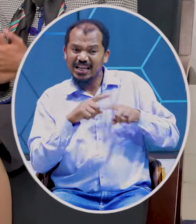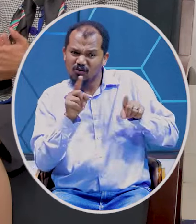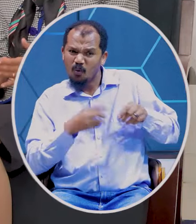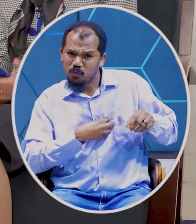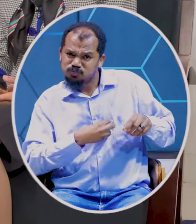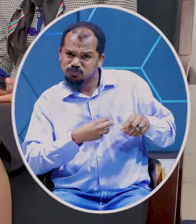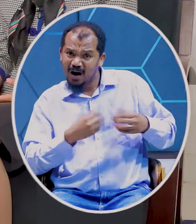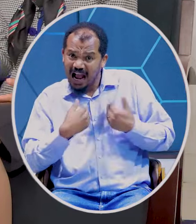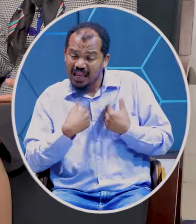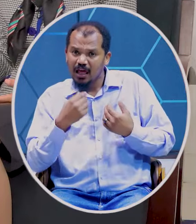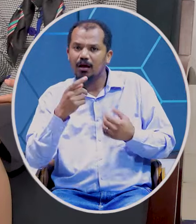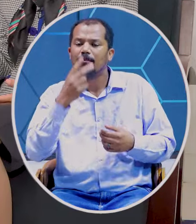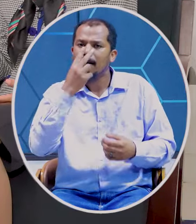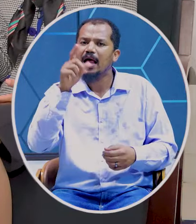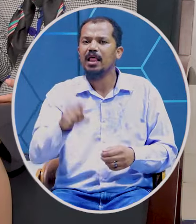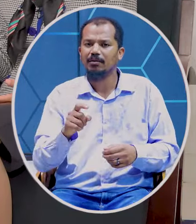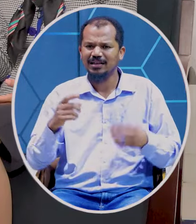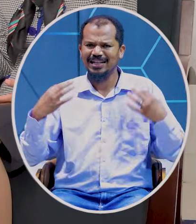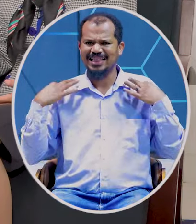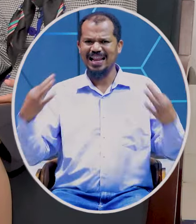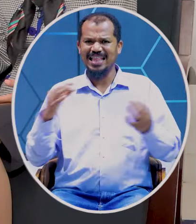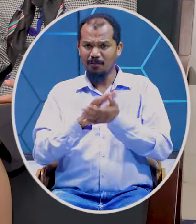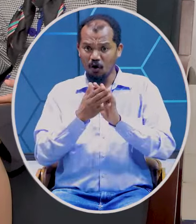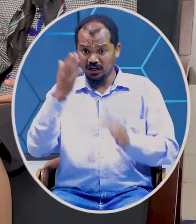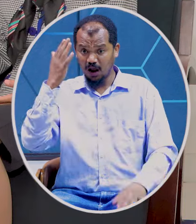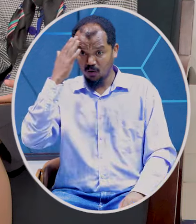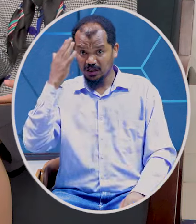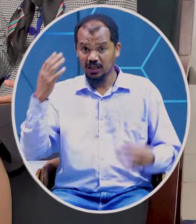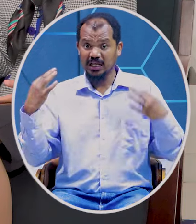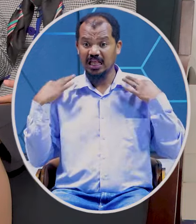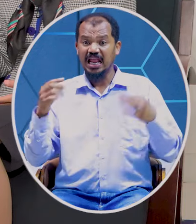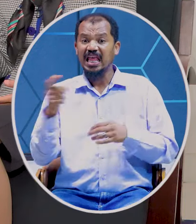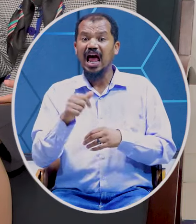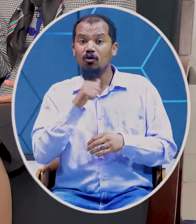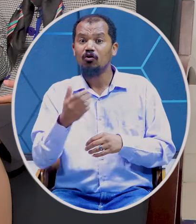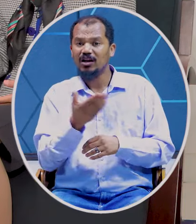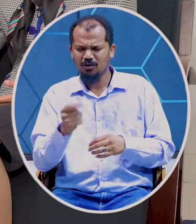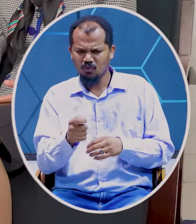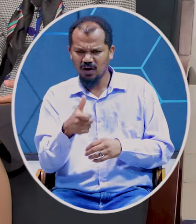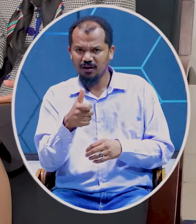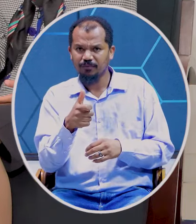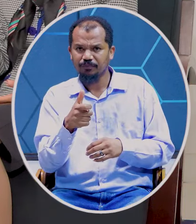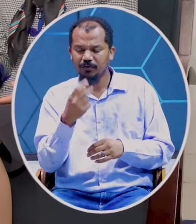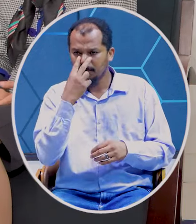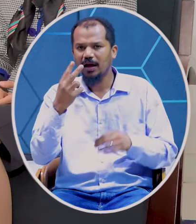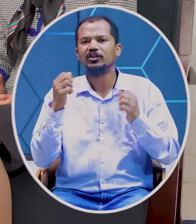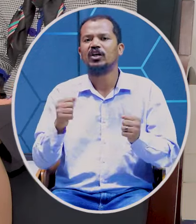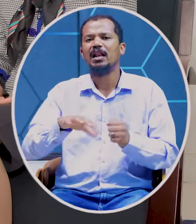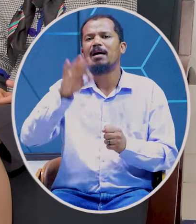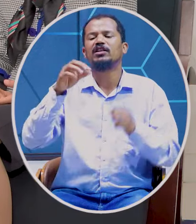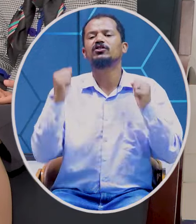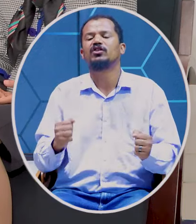ምናደርገው። የተለየ ነገር መኖሩን አሁን ያንን ያልኩት ጤነኛ መሆኑን ካወቀን ጤነኛ ያልሆነውን ነገር ኢሚዲየትሊ ፒክ